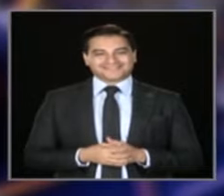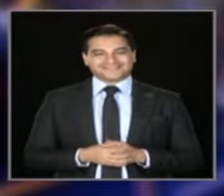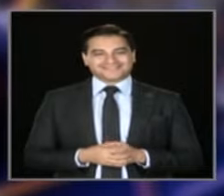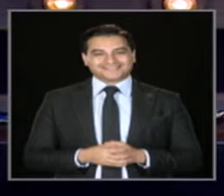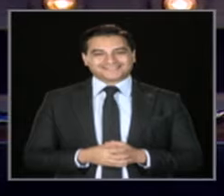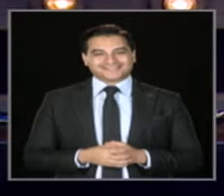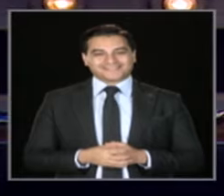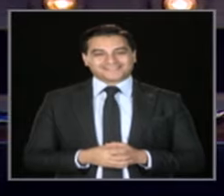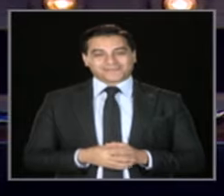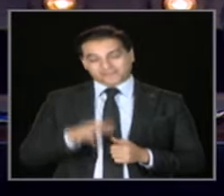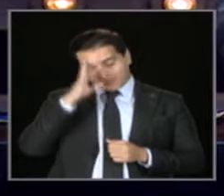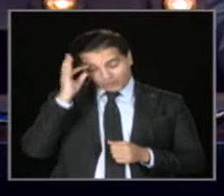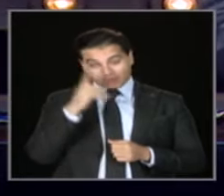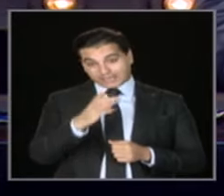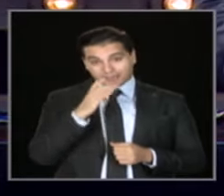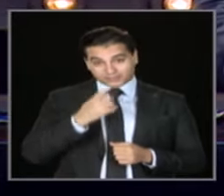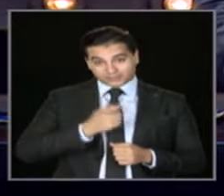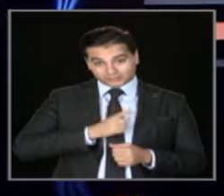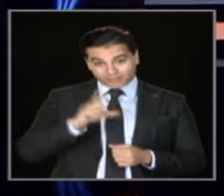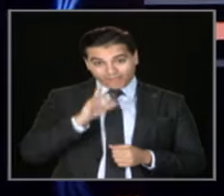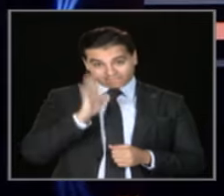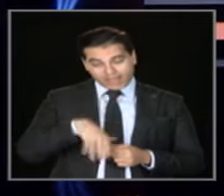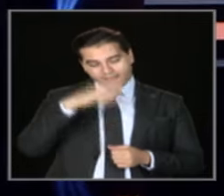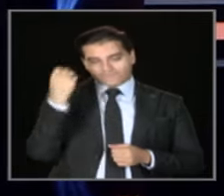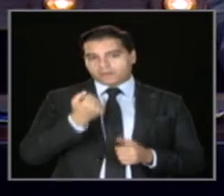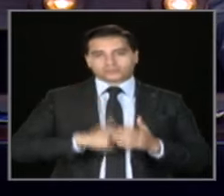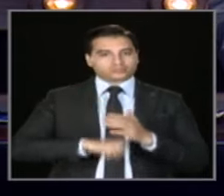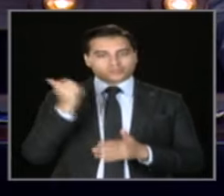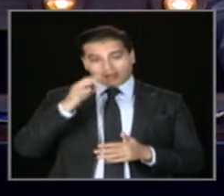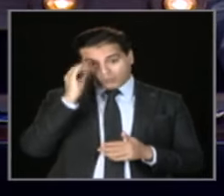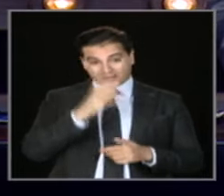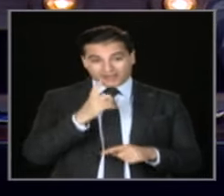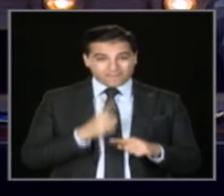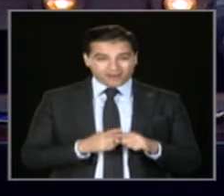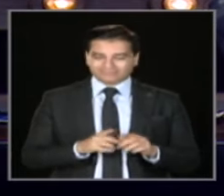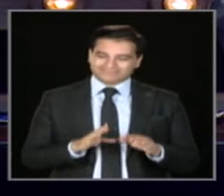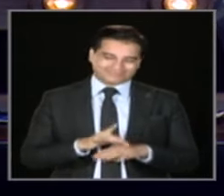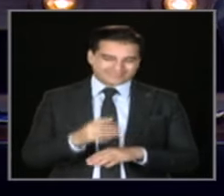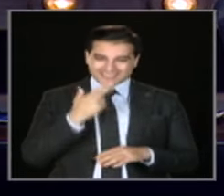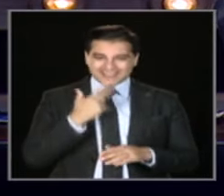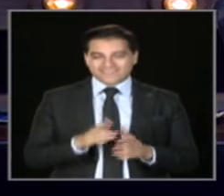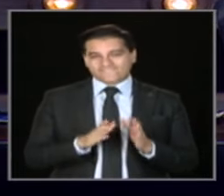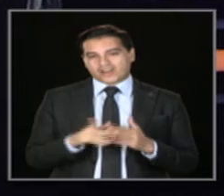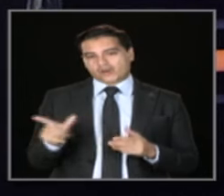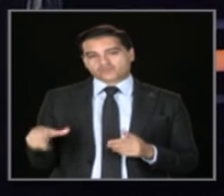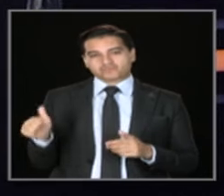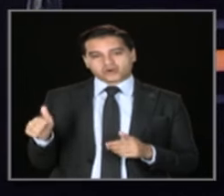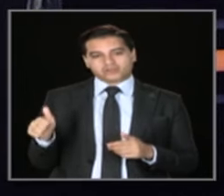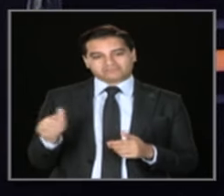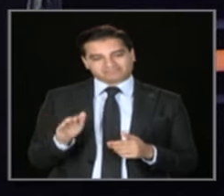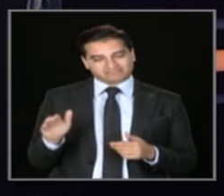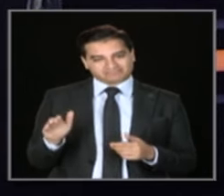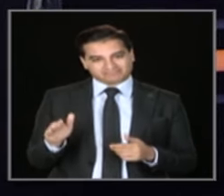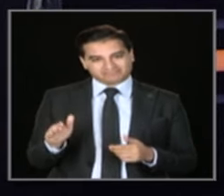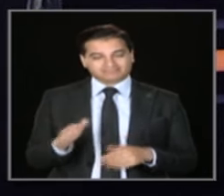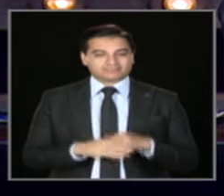الباظر لو الاجابه صح الف مبروك الثلاث نقاط لو الاجابه غلط هارد لاك القرنك اصحاب الثلاث